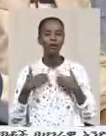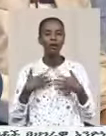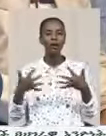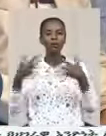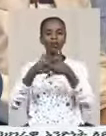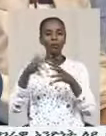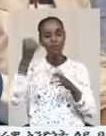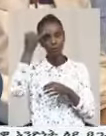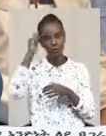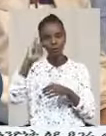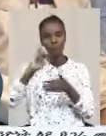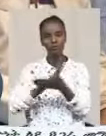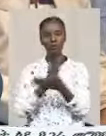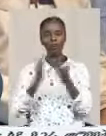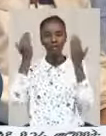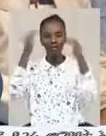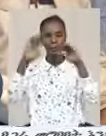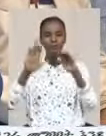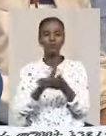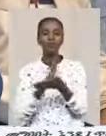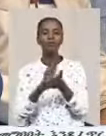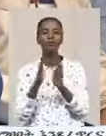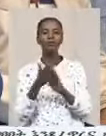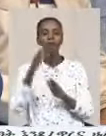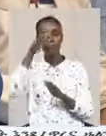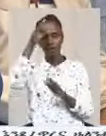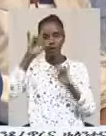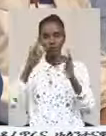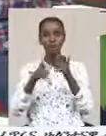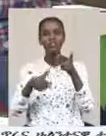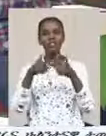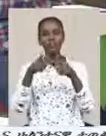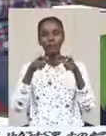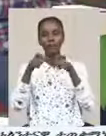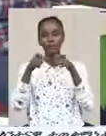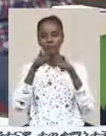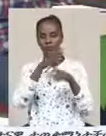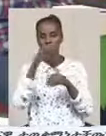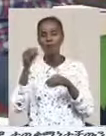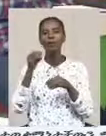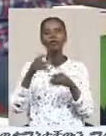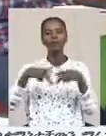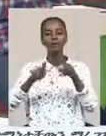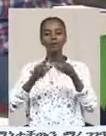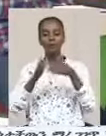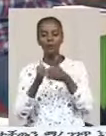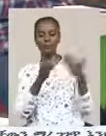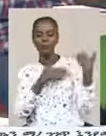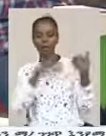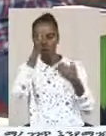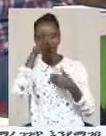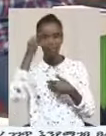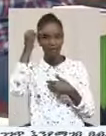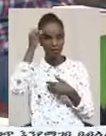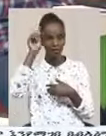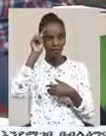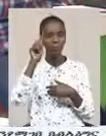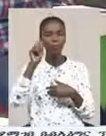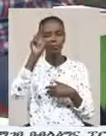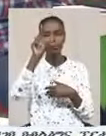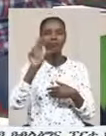የአስተባባሪውን ሀሳብ የሚጋሩት የመድረኩ ተሳታፊ የሆኑት የሀዲያ ዞን ምክትል ዋና አስተዳዳሪና የግብርና መምሪያ ኃላፊ አቶ ጸጋይ ተረፈና የባስኬቶ